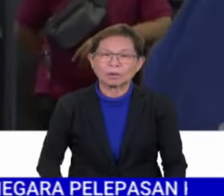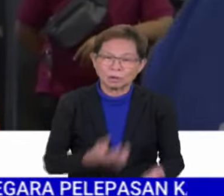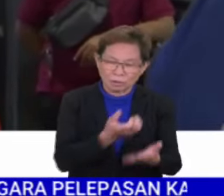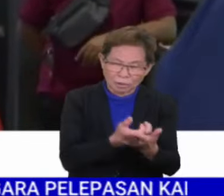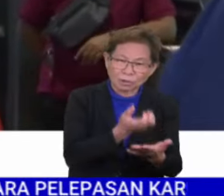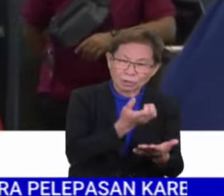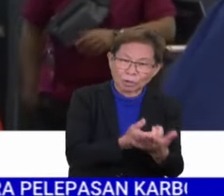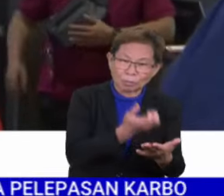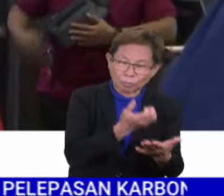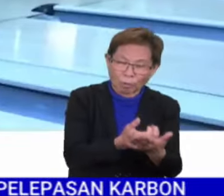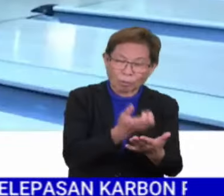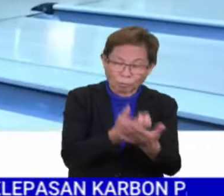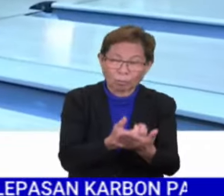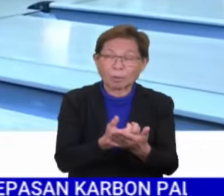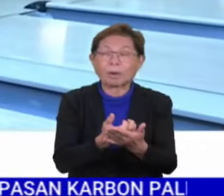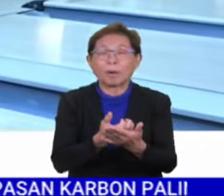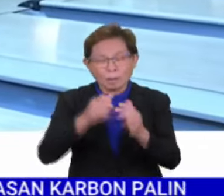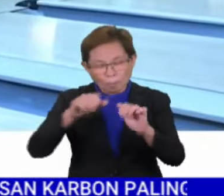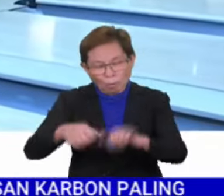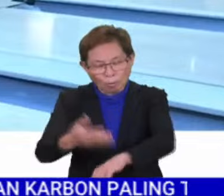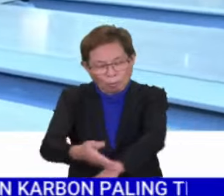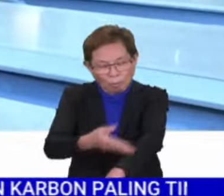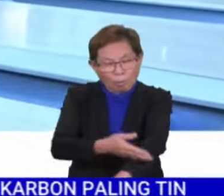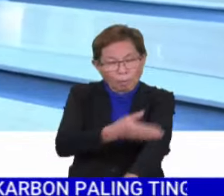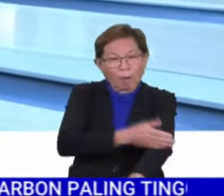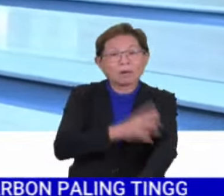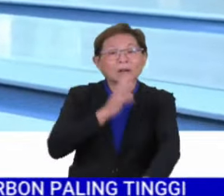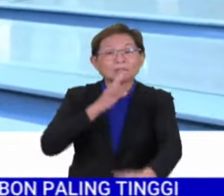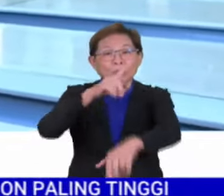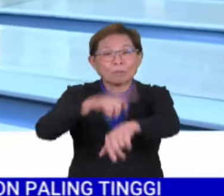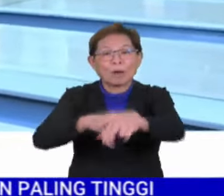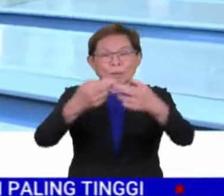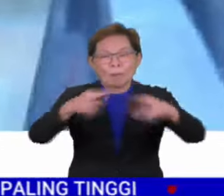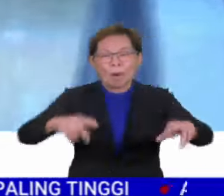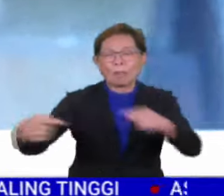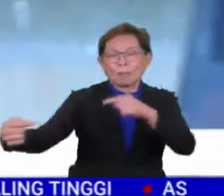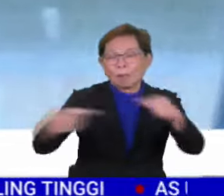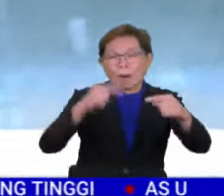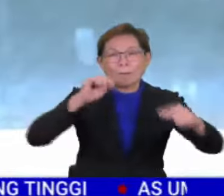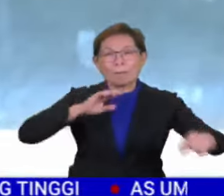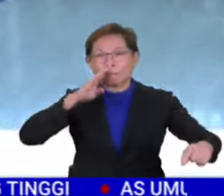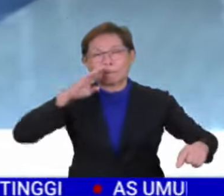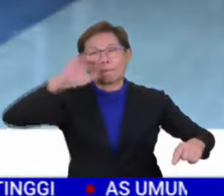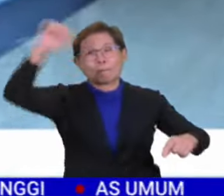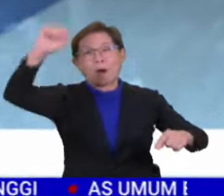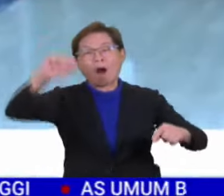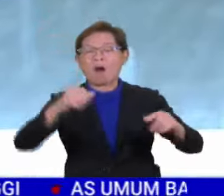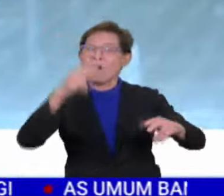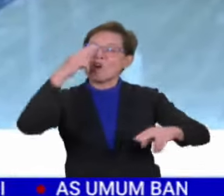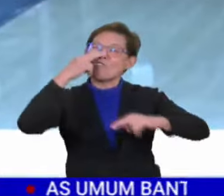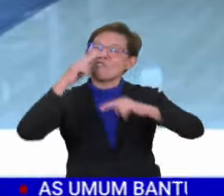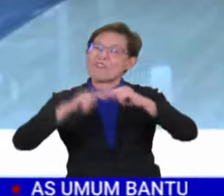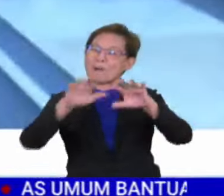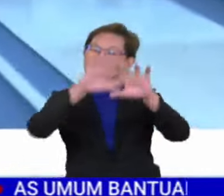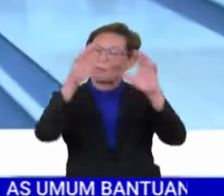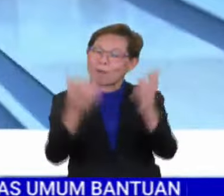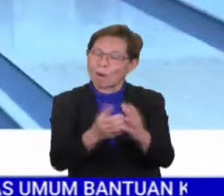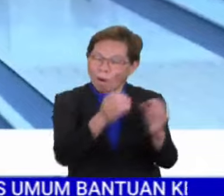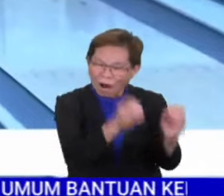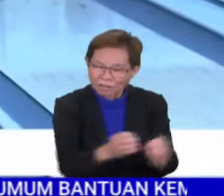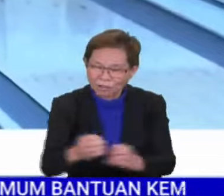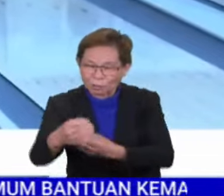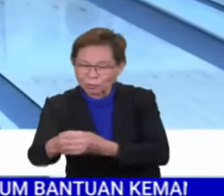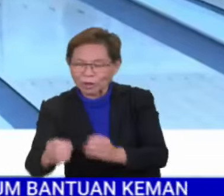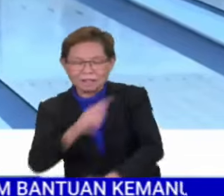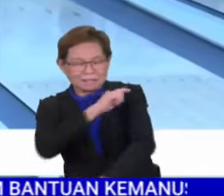ekonomi kita dapat dipulihkan. Beliau berkata demikian ketika merasmikan pertandingan Merdeka Fun Ball 2022 anjuran